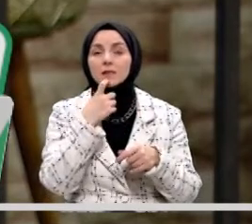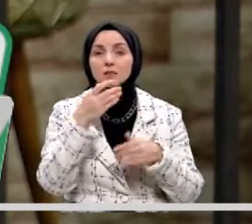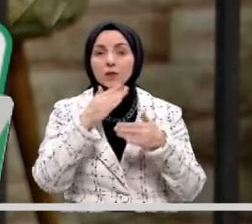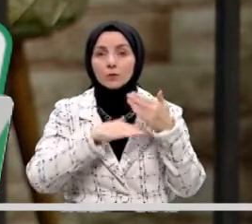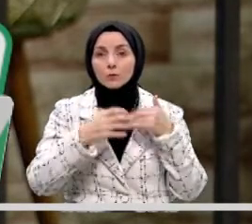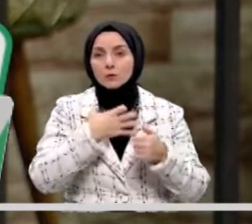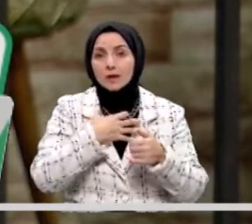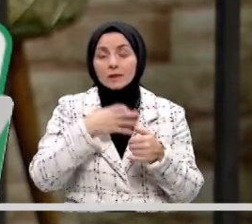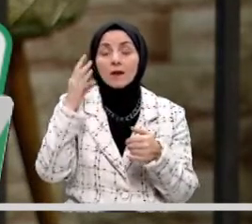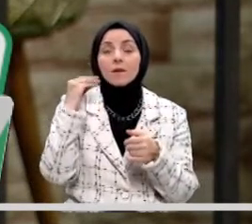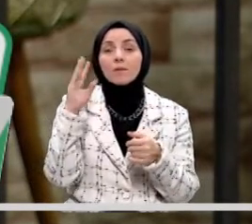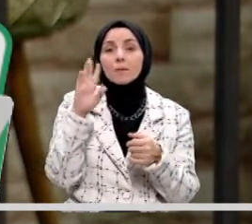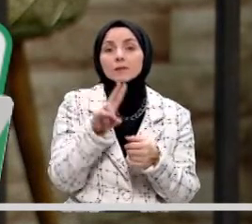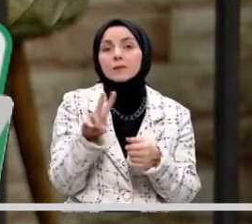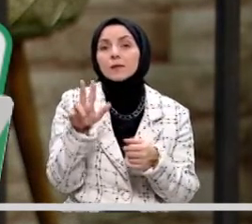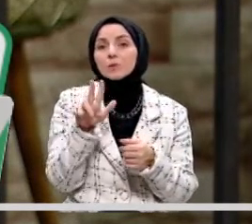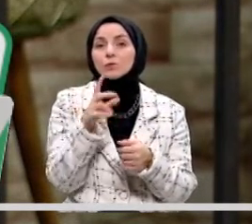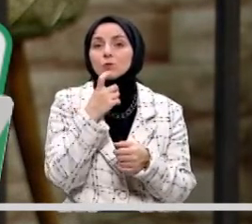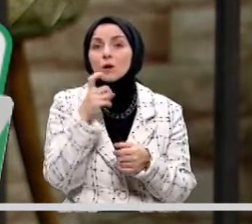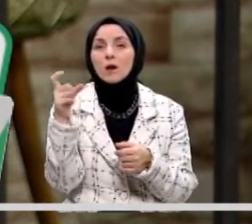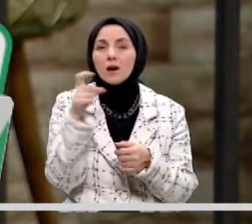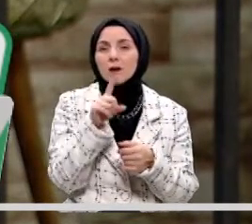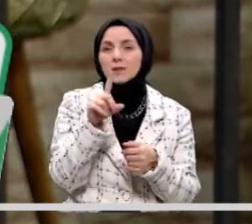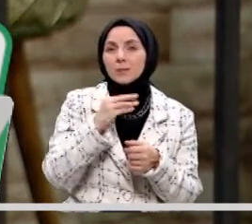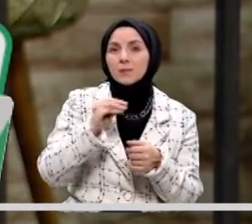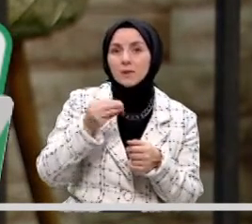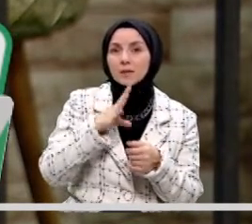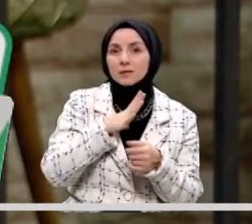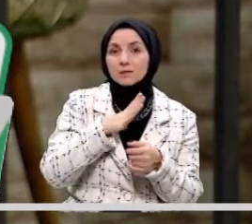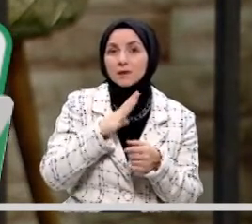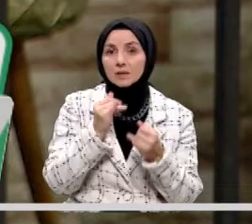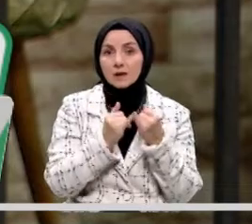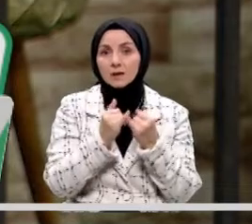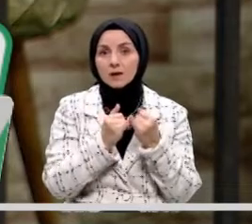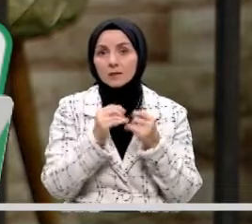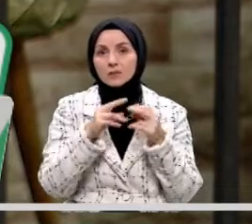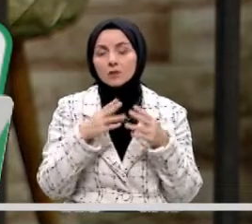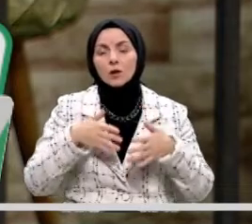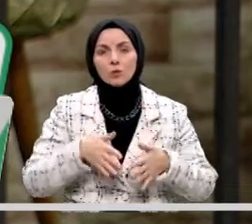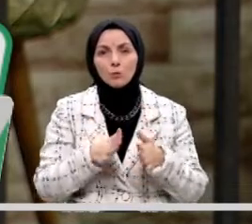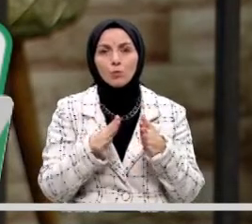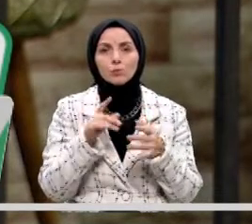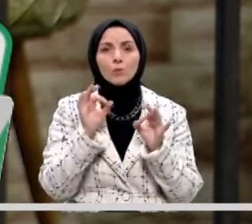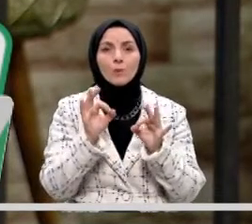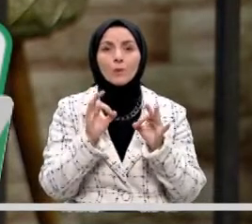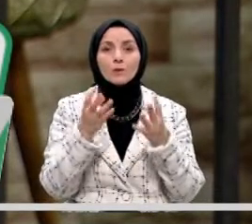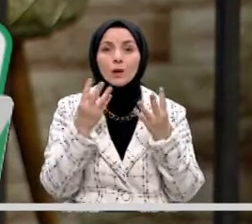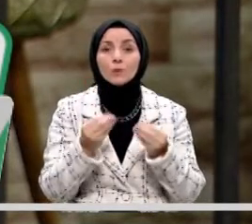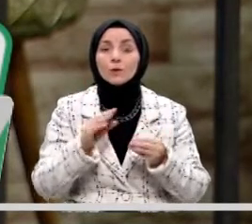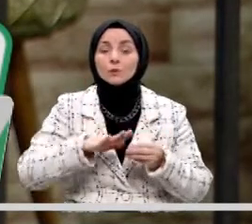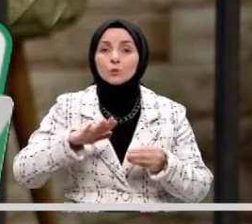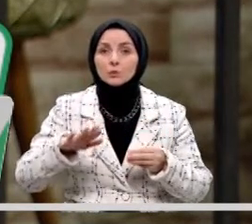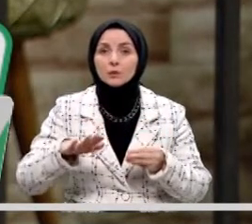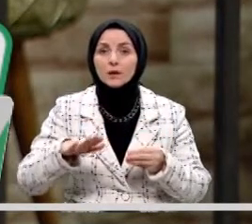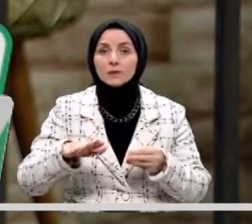23 aylık bir bebeğiniz varken bir kardeş dünyaya geldi 22 aylık bebeğiniz varken bir kardeş dünyaya geldi bu tür çocuklardı kıskanmaya